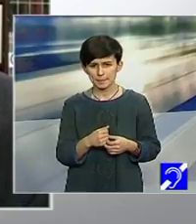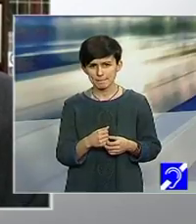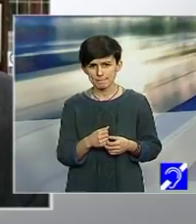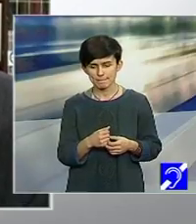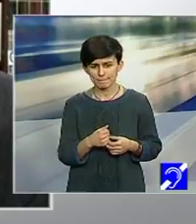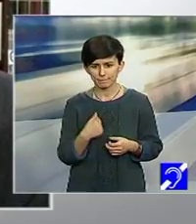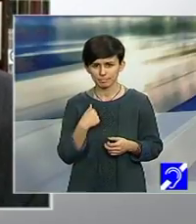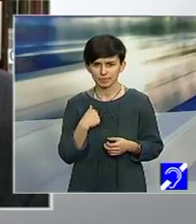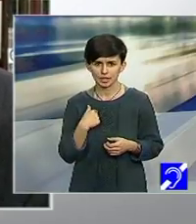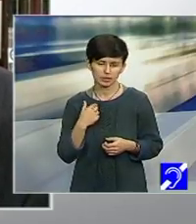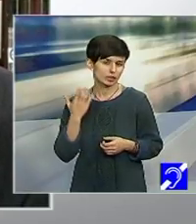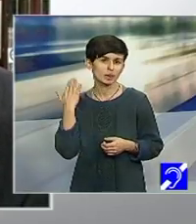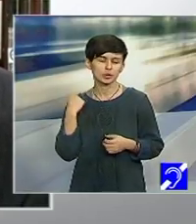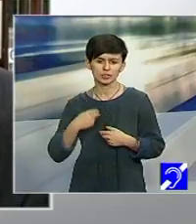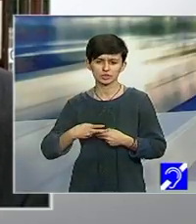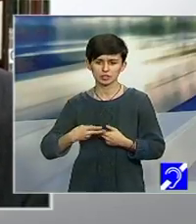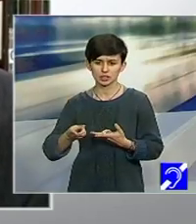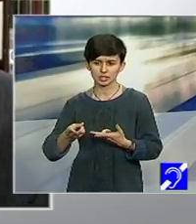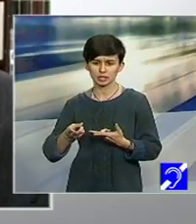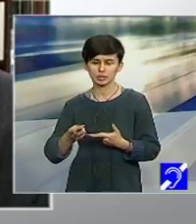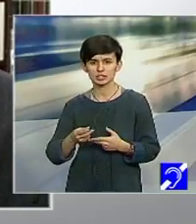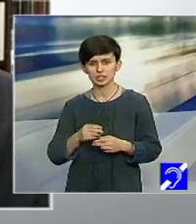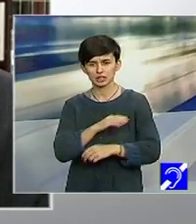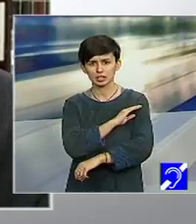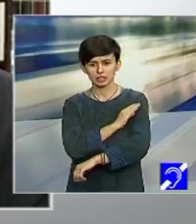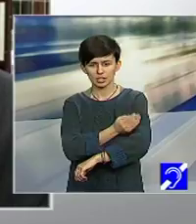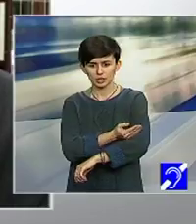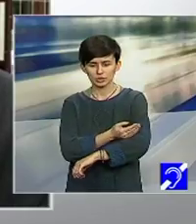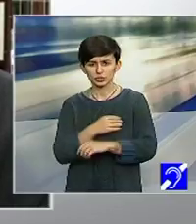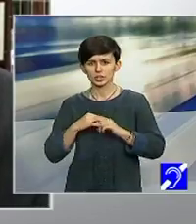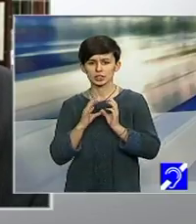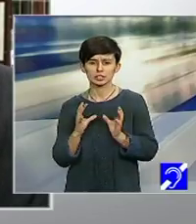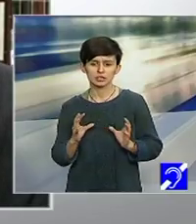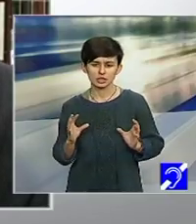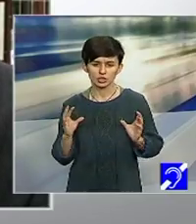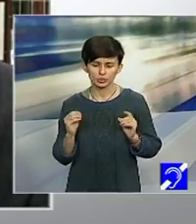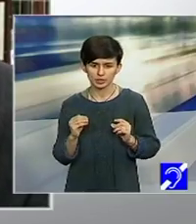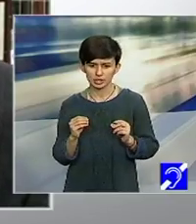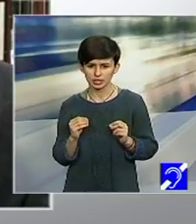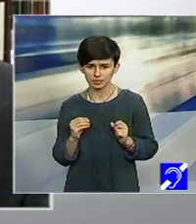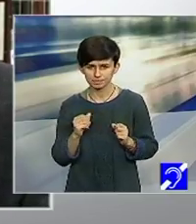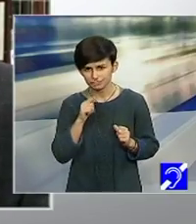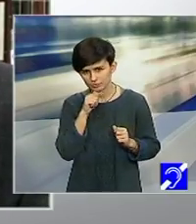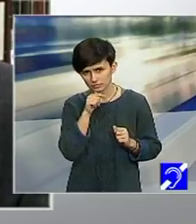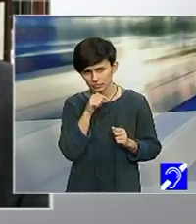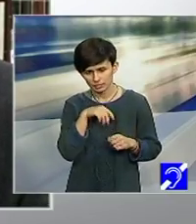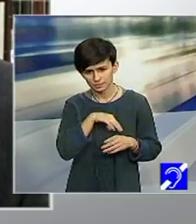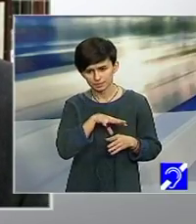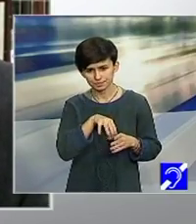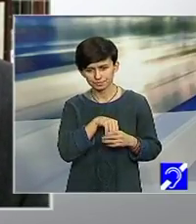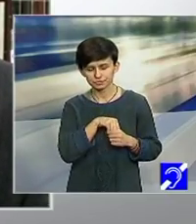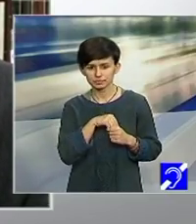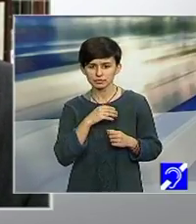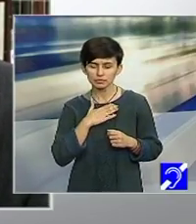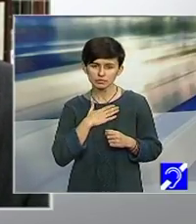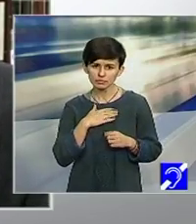lagărul a fost condus de autorități române și unde părinții mei cu